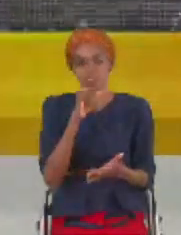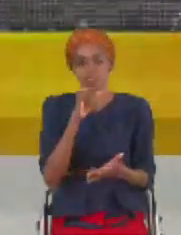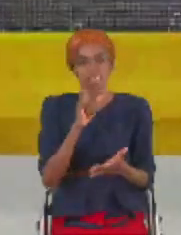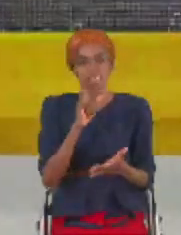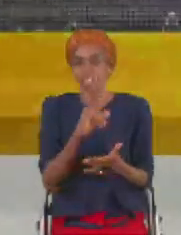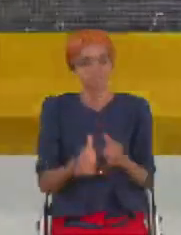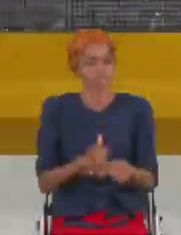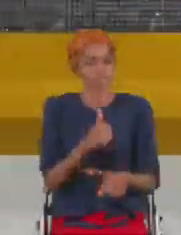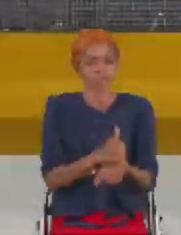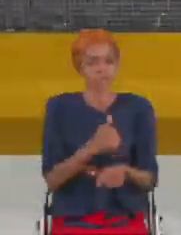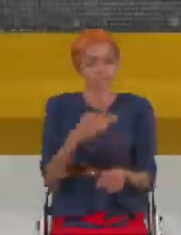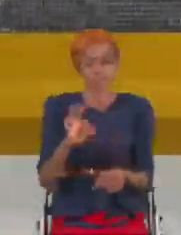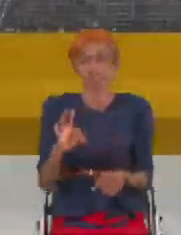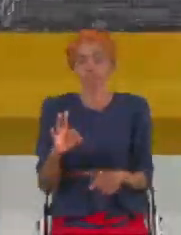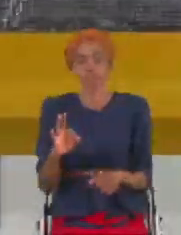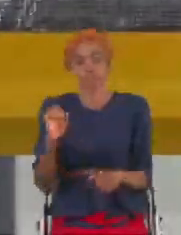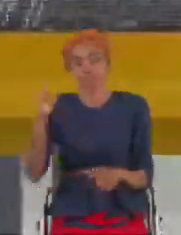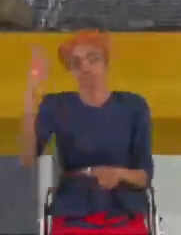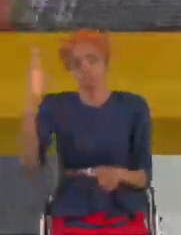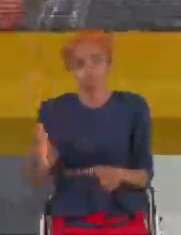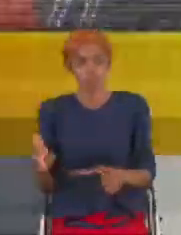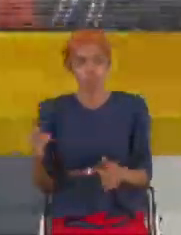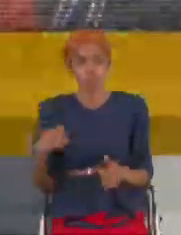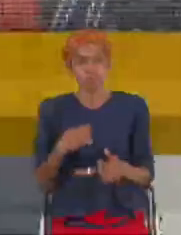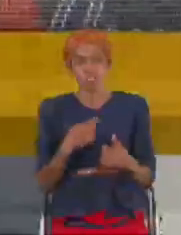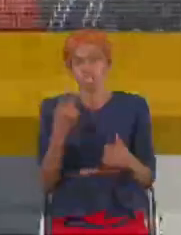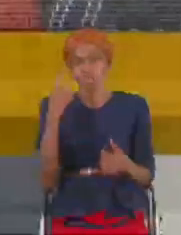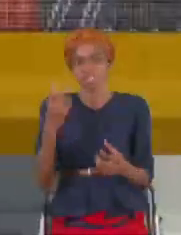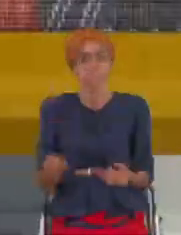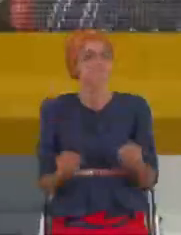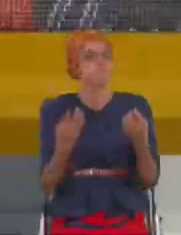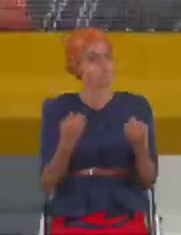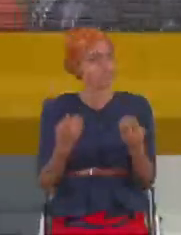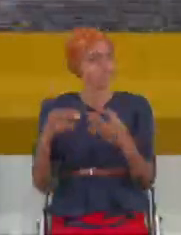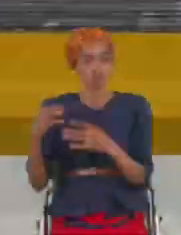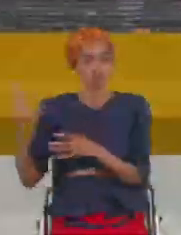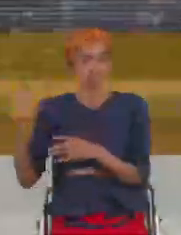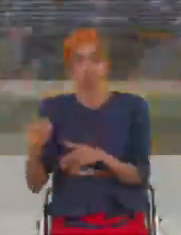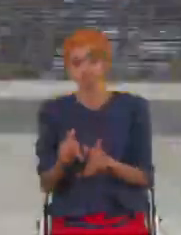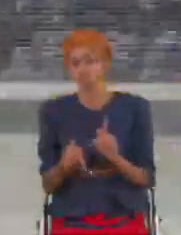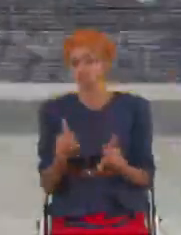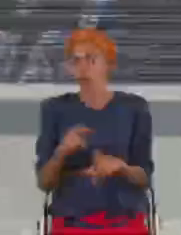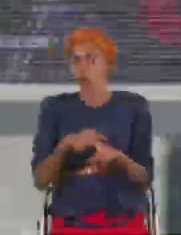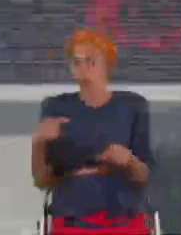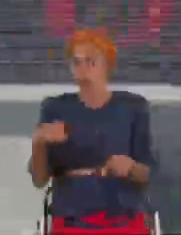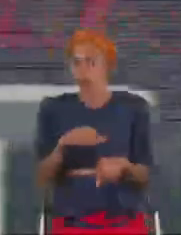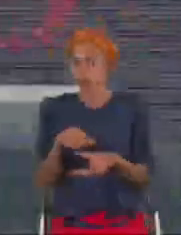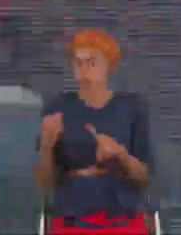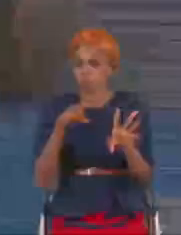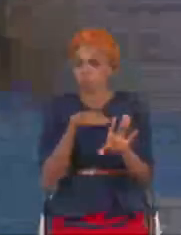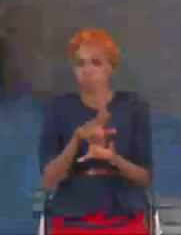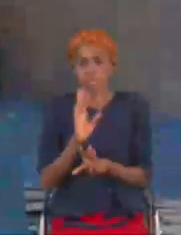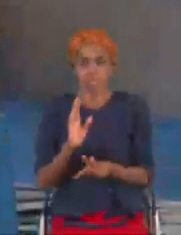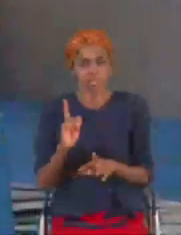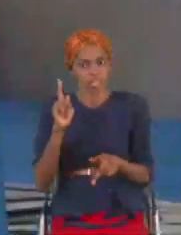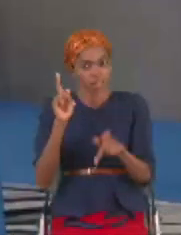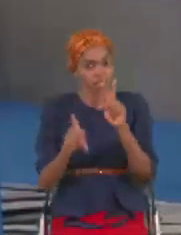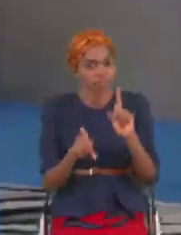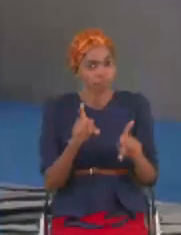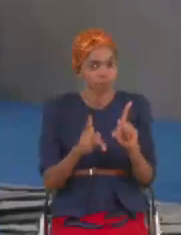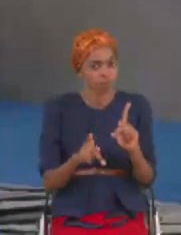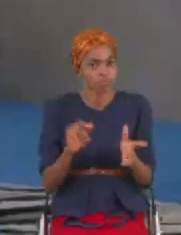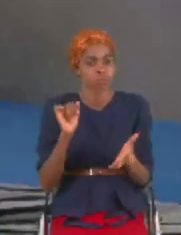n'était pas approuvé de dieu nous pouvons trouver beaucoup de ces gens-la mer nous considérons cela